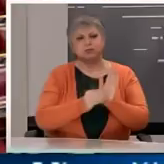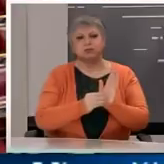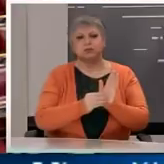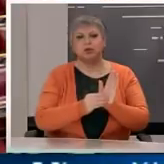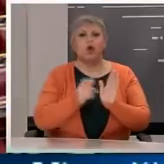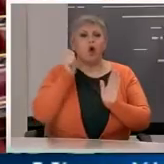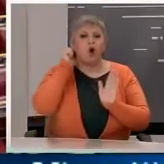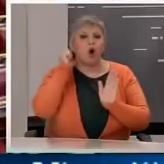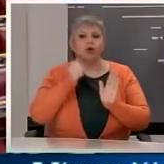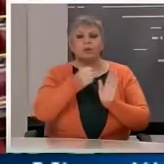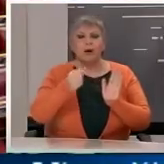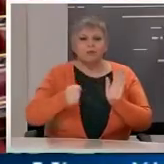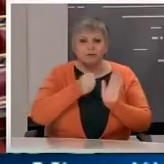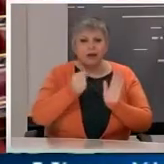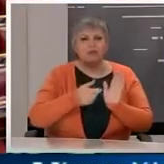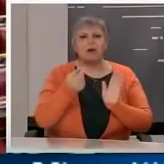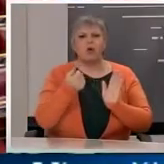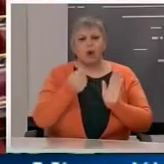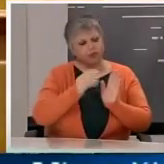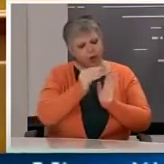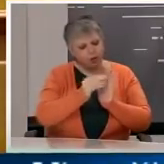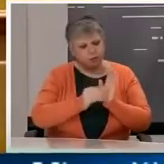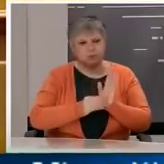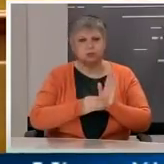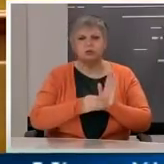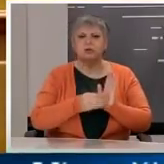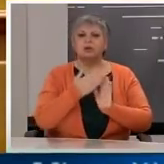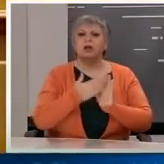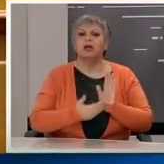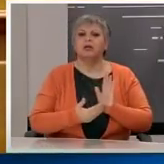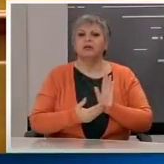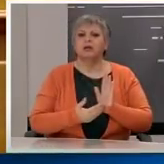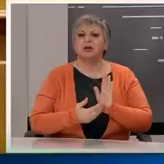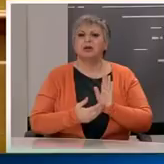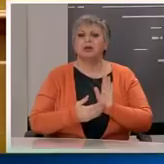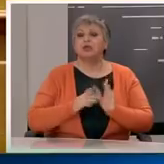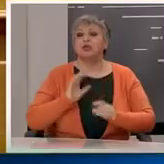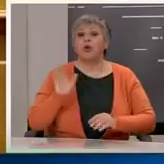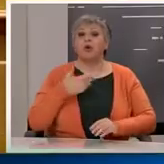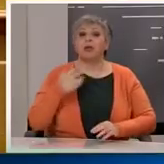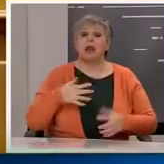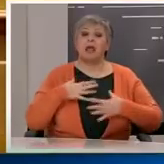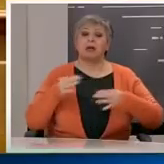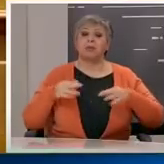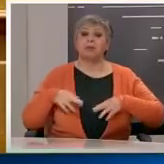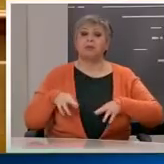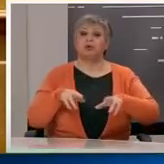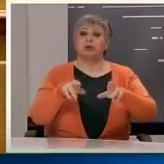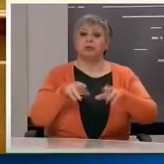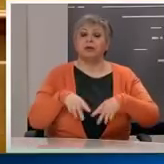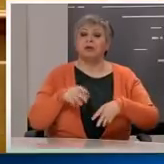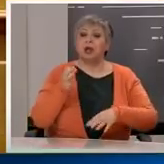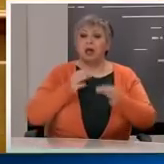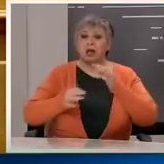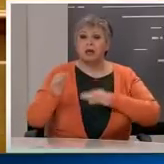καθυστέρησε και ο Ξανθός να το βγάλει το δελτίο τιμών. Γιατί τόσο χρειάζεται και γιατί ειδικά σε αυτό το δελτίο τιμών